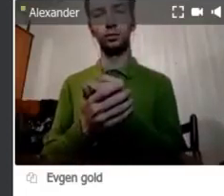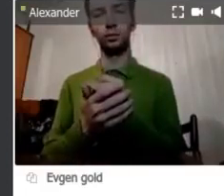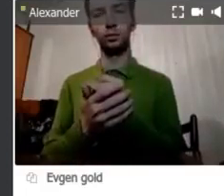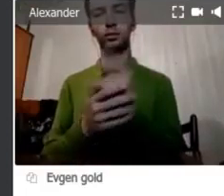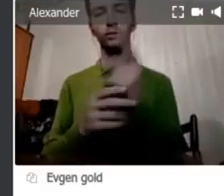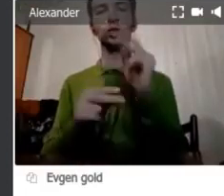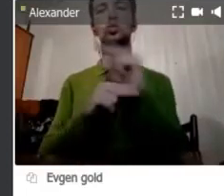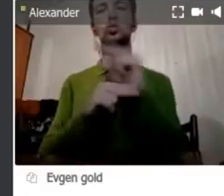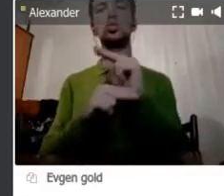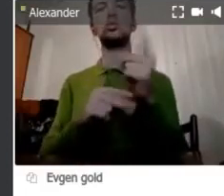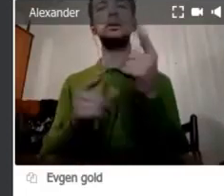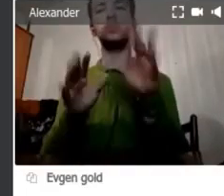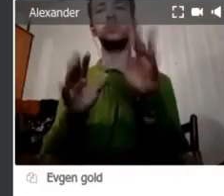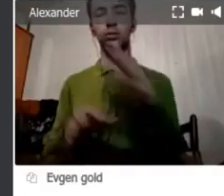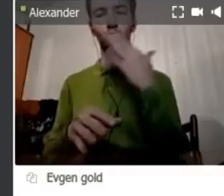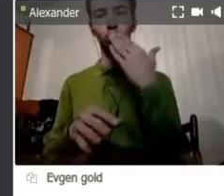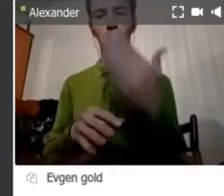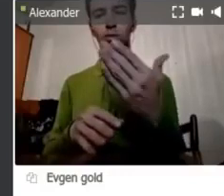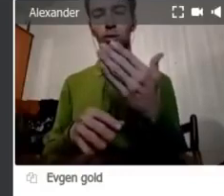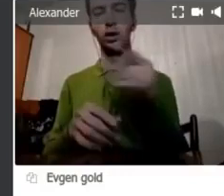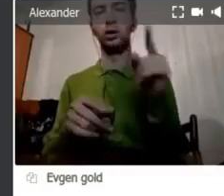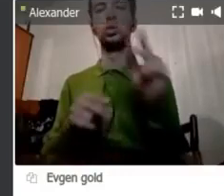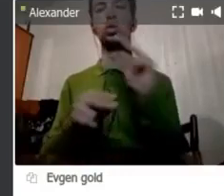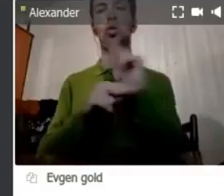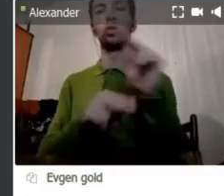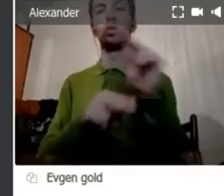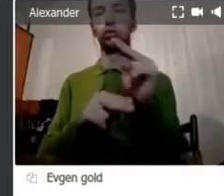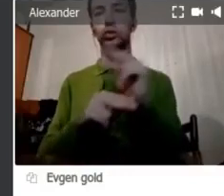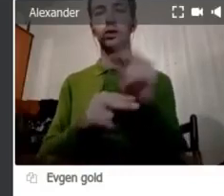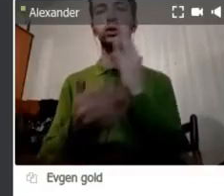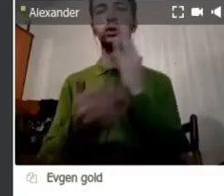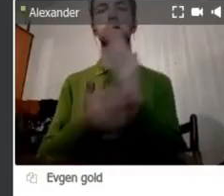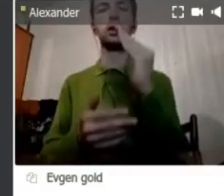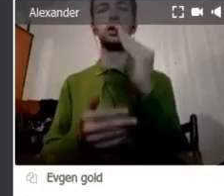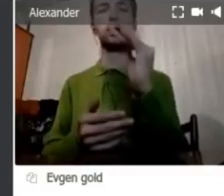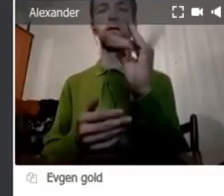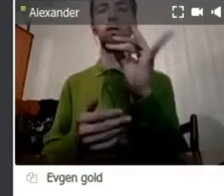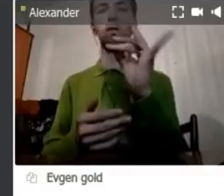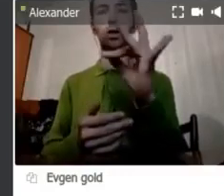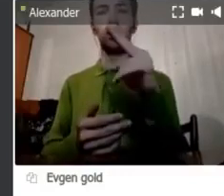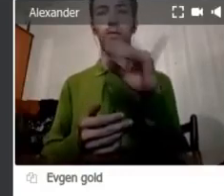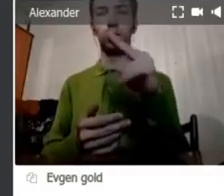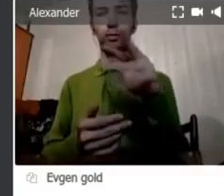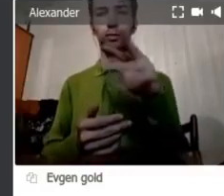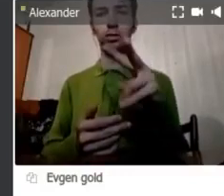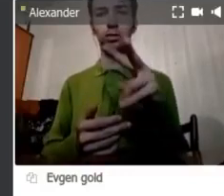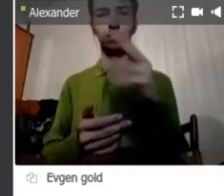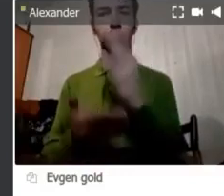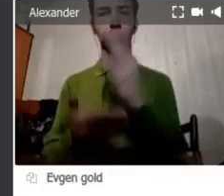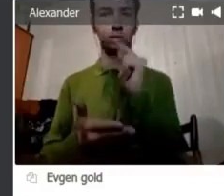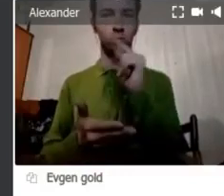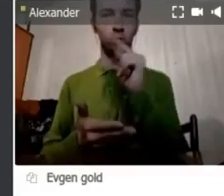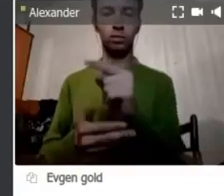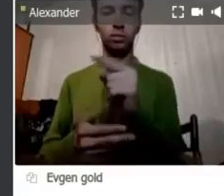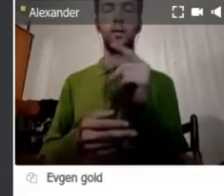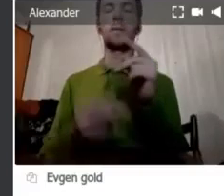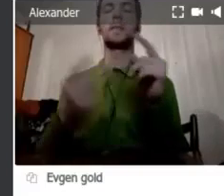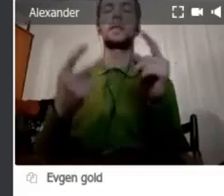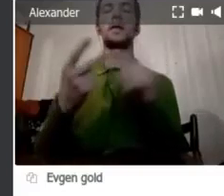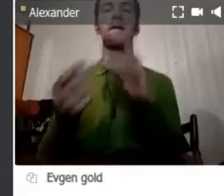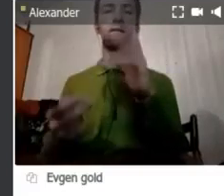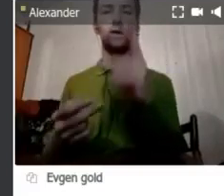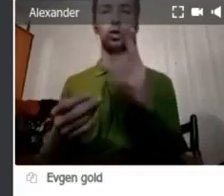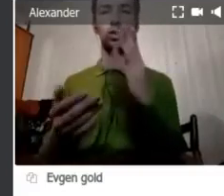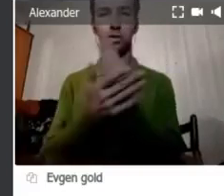в Ютубе, на его канале. То есть, там можете найти обучение, то есть, это все есть. Повторюсь,